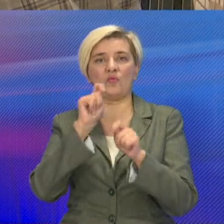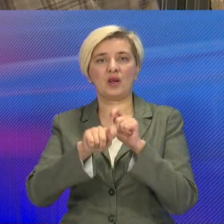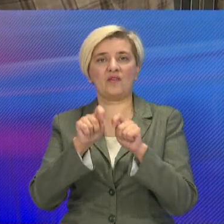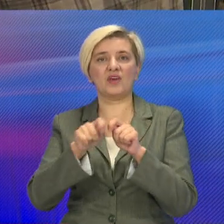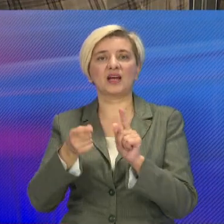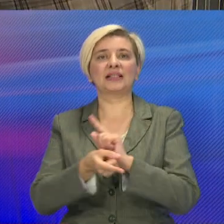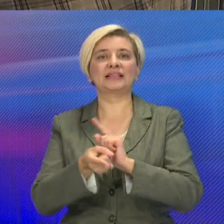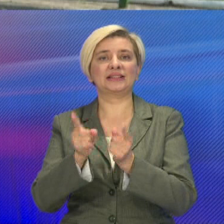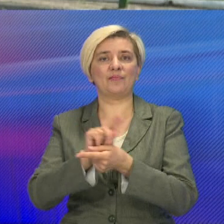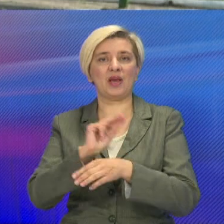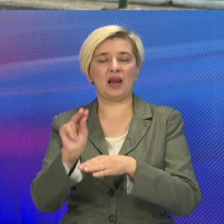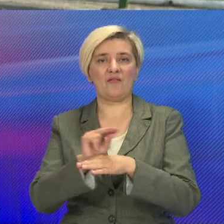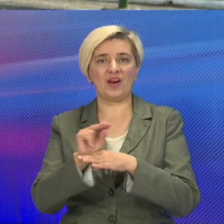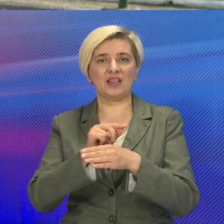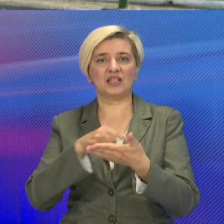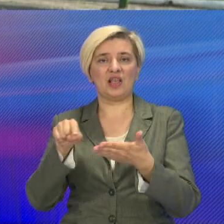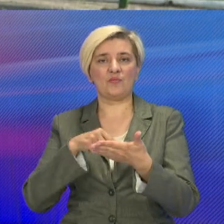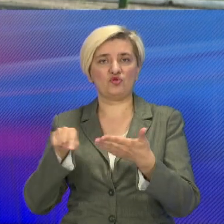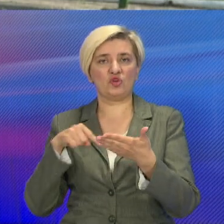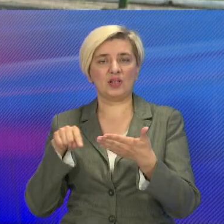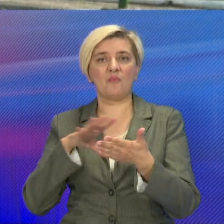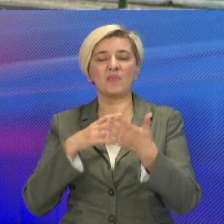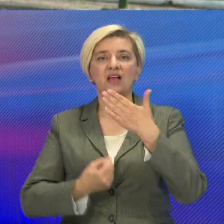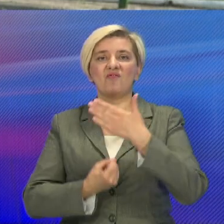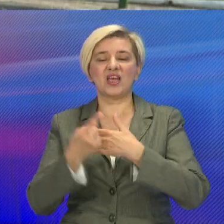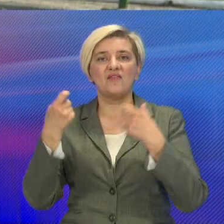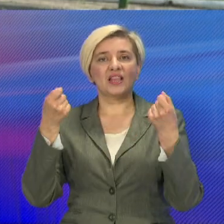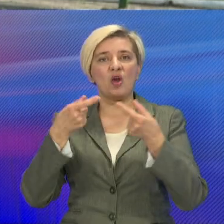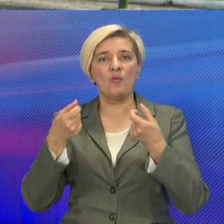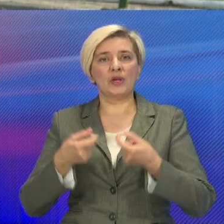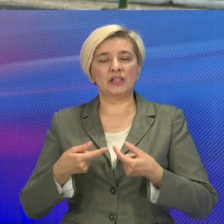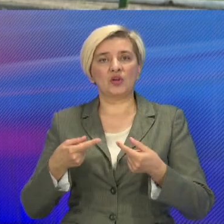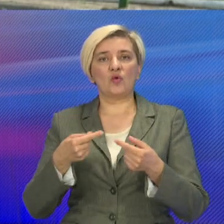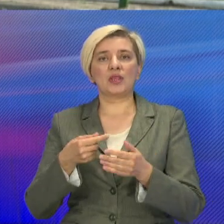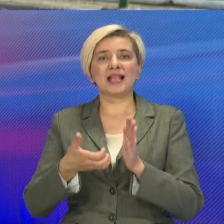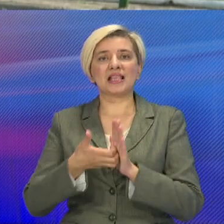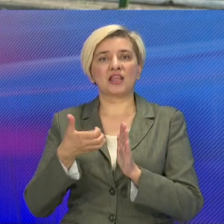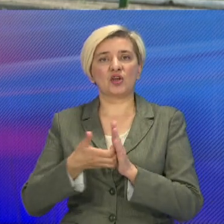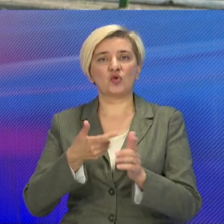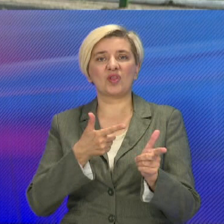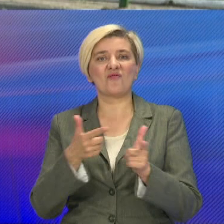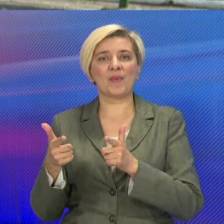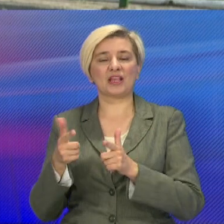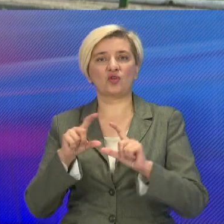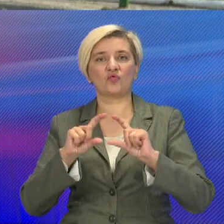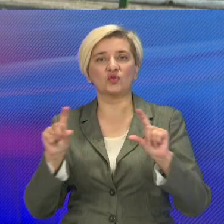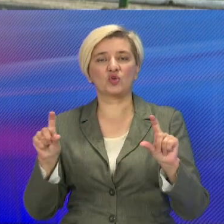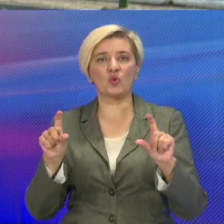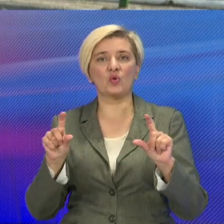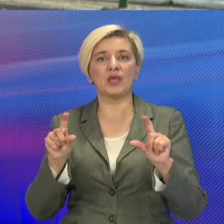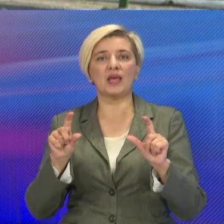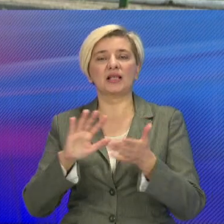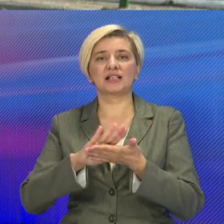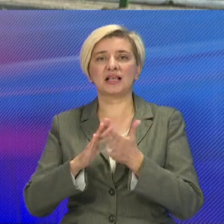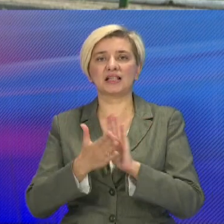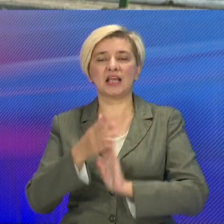увах. Были выявлены определенные, скажем так, недочеты в подготовке школы. Это в частности